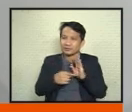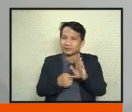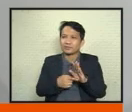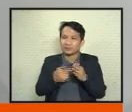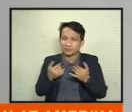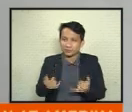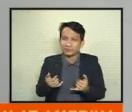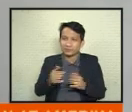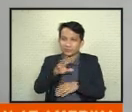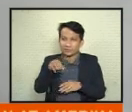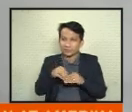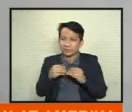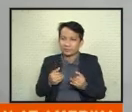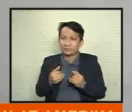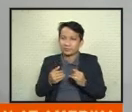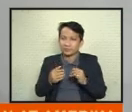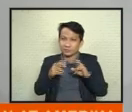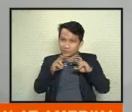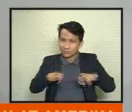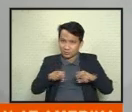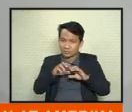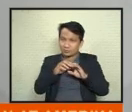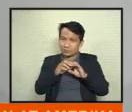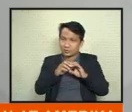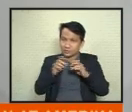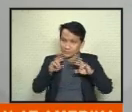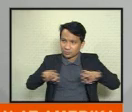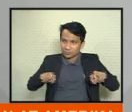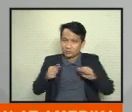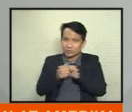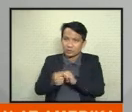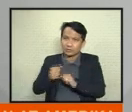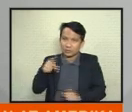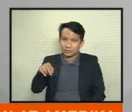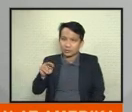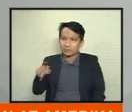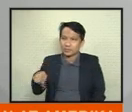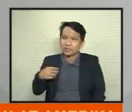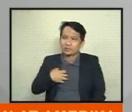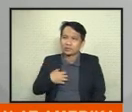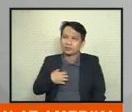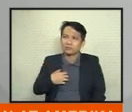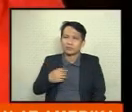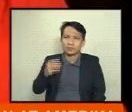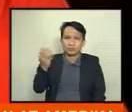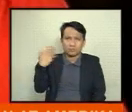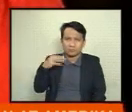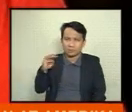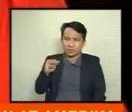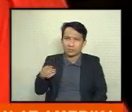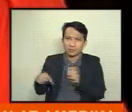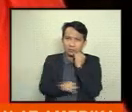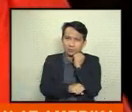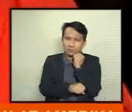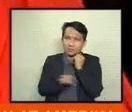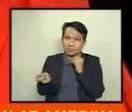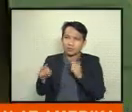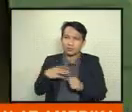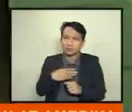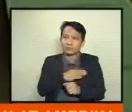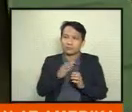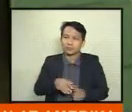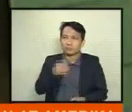sa otoridad. Sa ngayon, isang joint investigation na ang ginawa nila kasamang PNP. Lunes ng gabi nang manakawan si